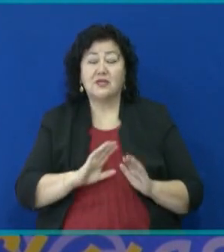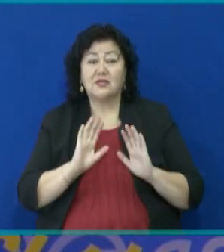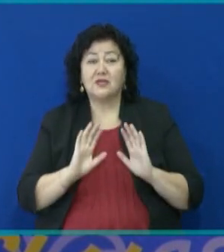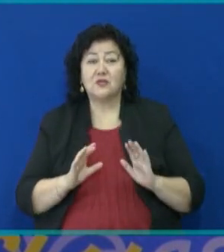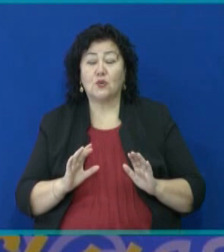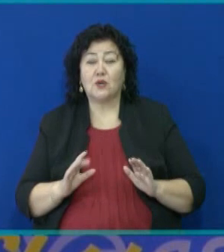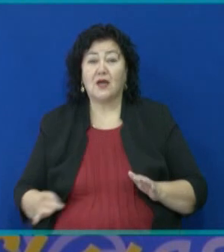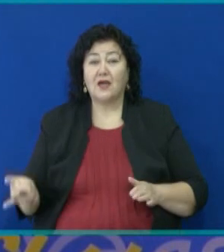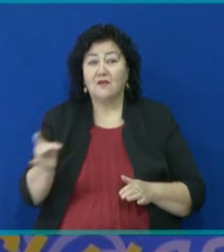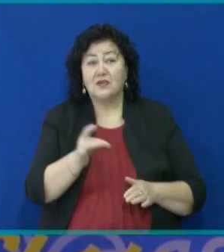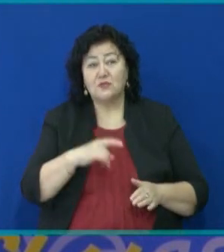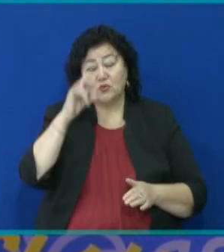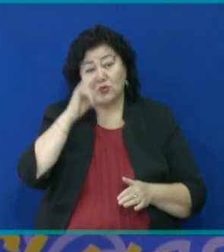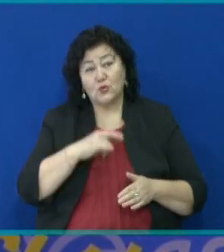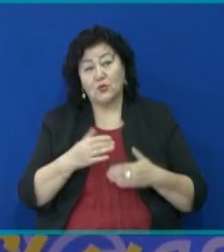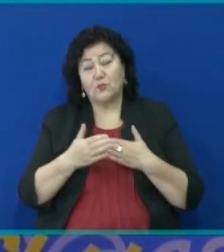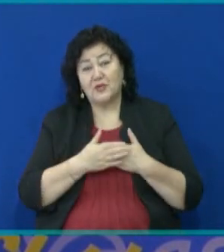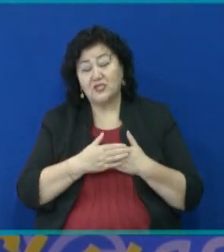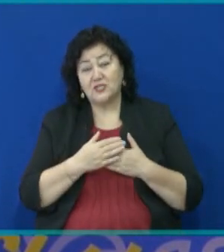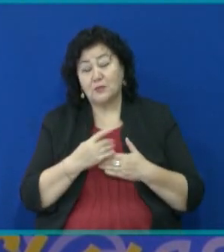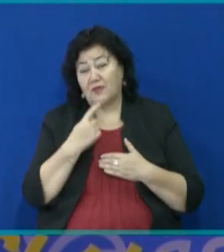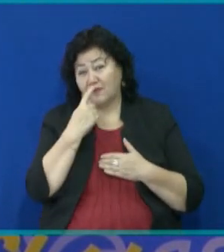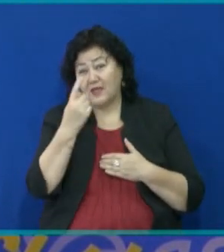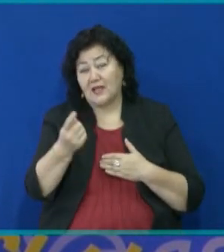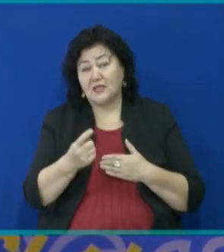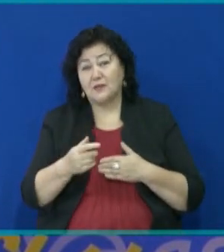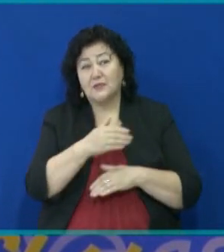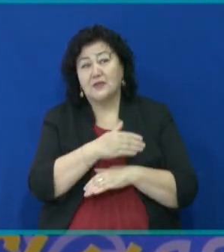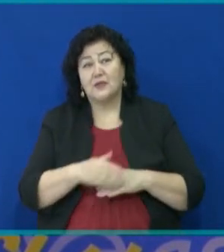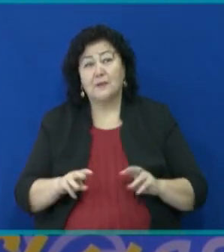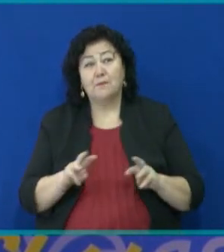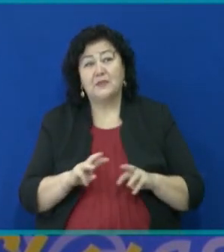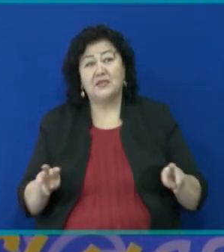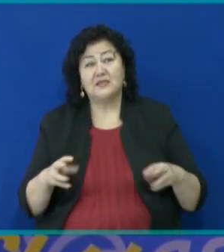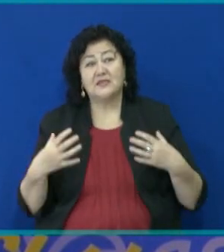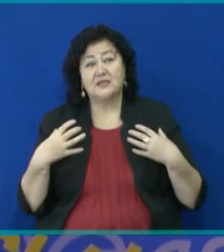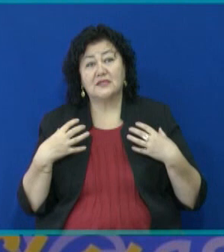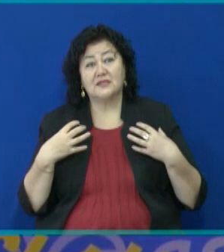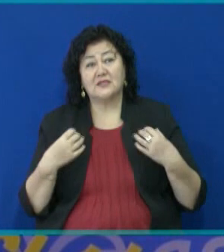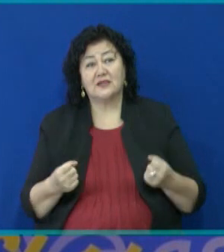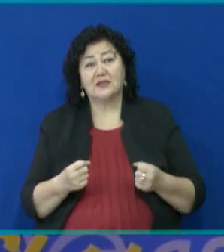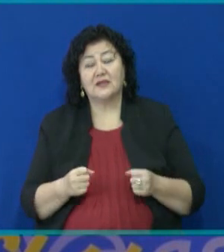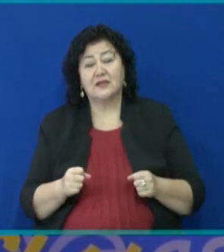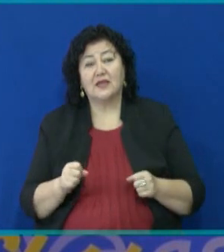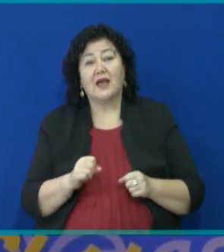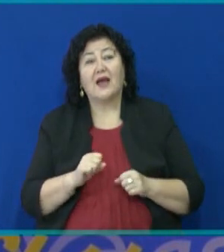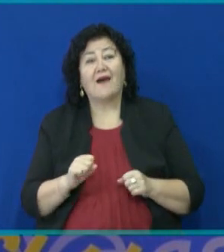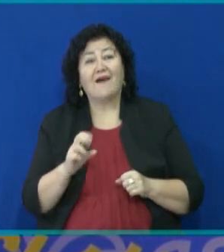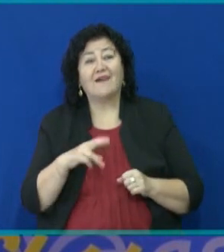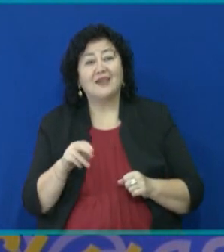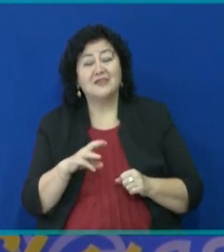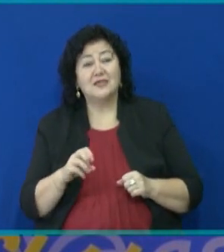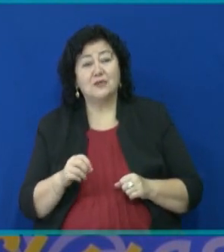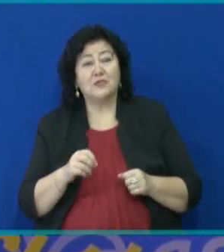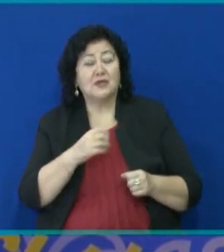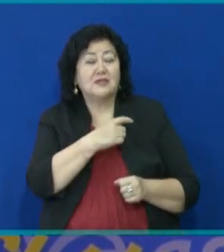Казахстан, но и в ближнем и дальнем зарубежье. Среди них есть министр здравоохранения, академики Национальной академии наук,